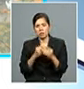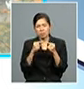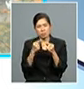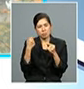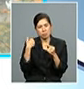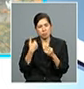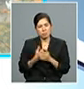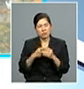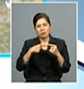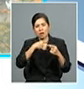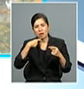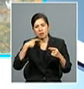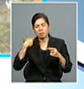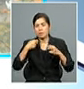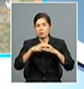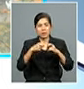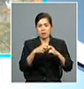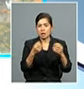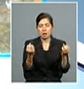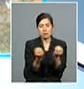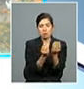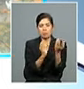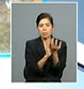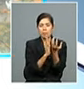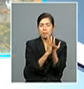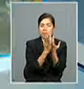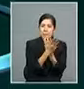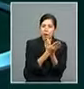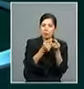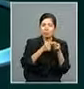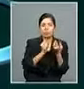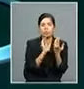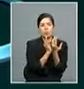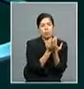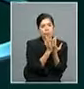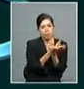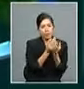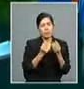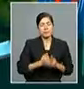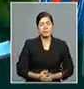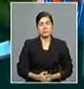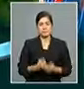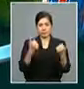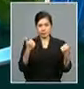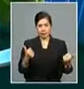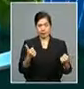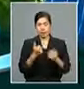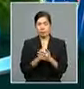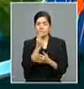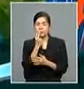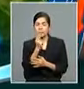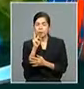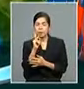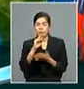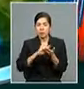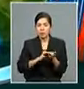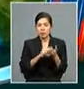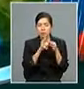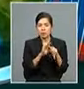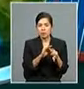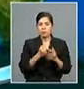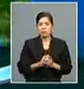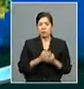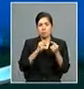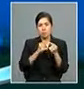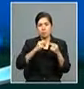จะมีโรคระบาดพืชจากเชื้อราและหนอนเกิดขึ้นได้นะครับสุดการปิดท้ายวันนี้ครับมาดูข้อมูลการเตือนอันตรายทางสิ่งแวดล้อมบ้างนะ